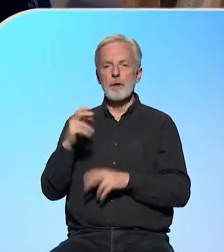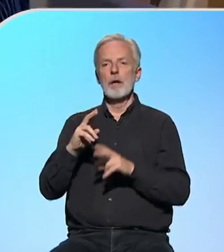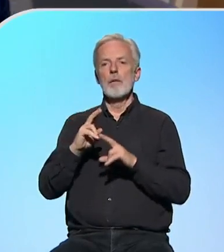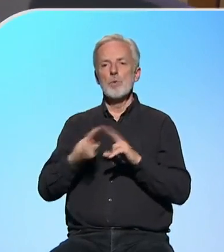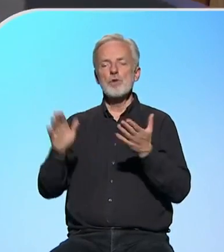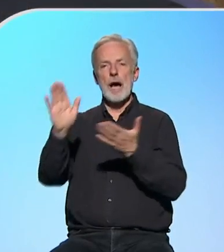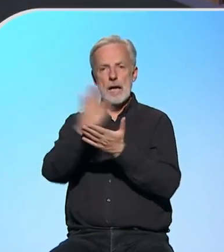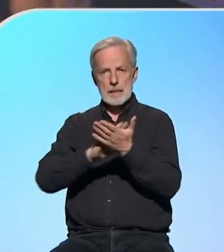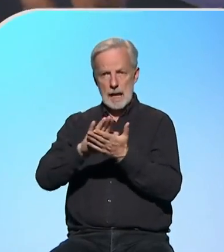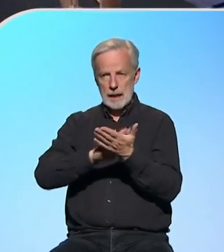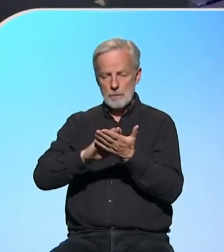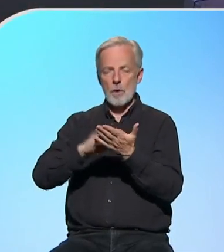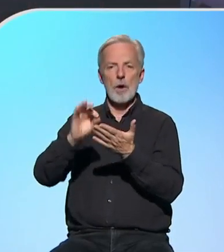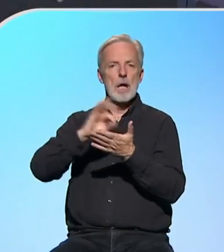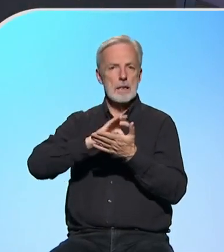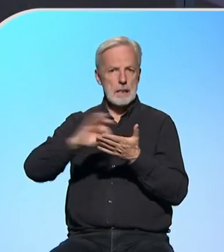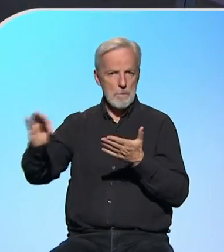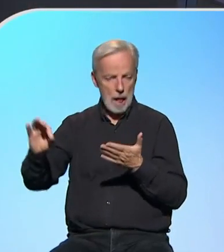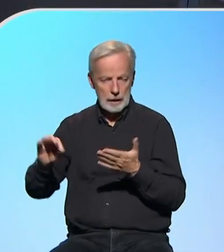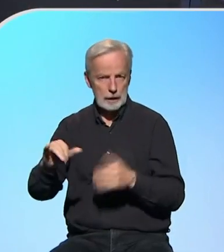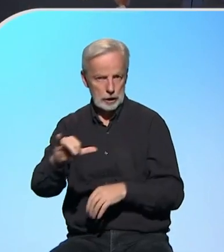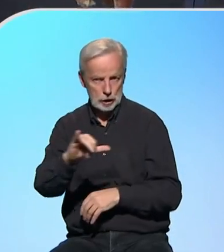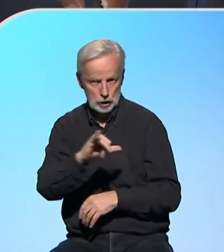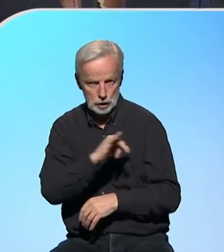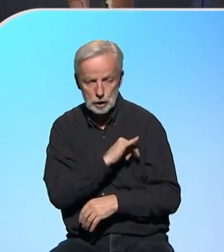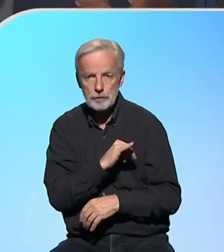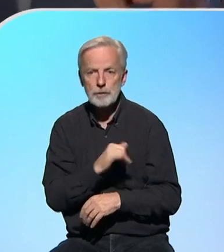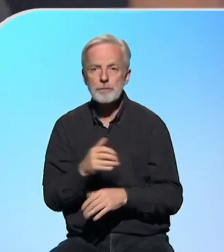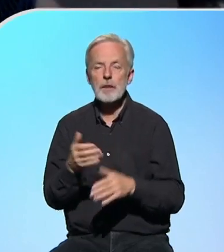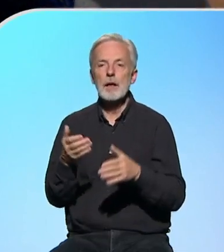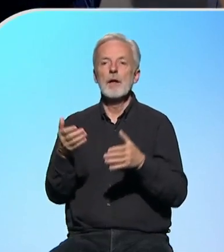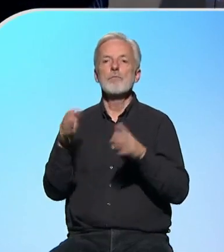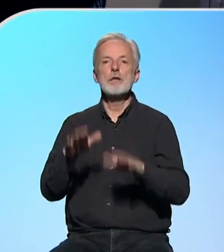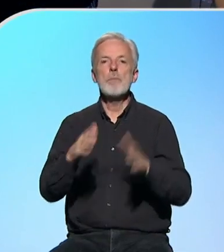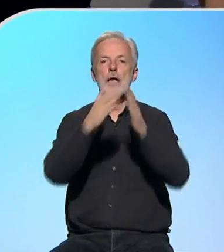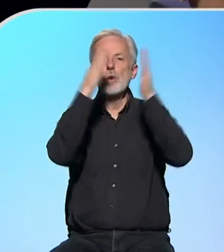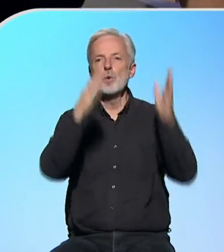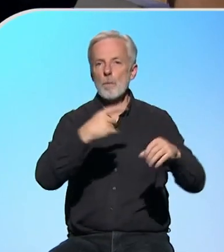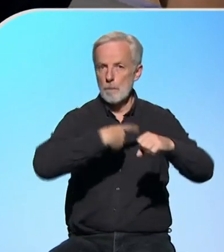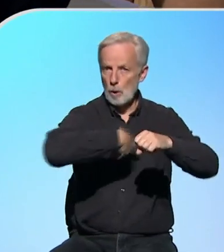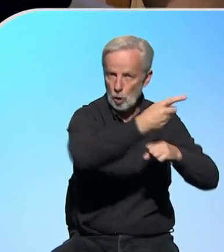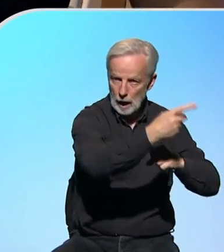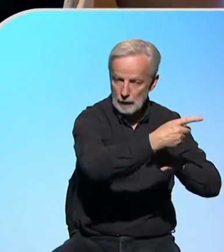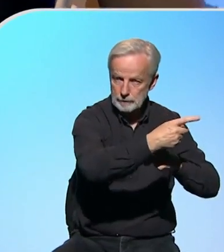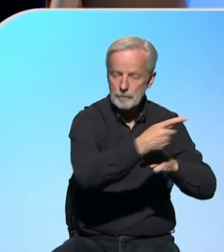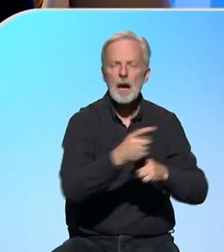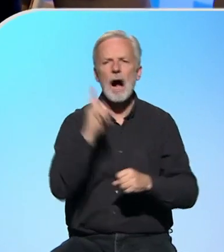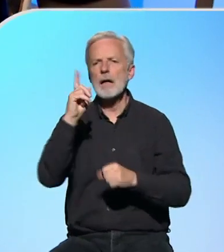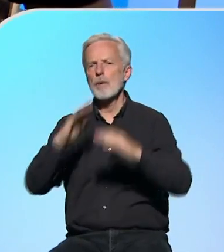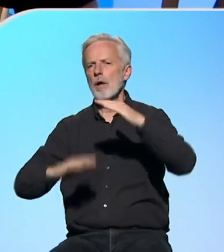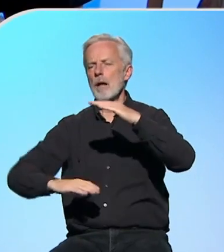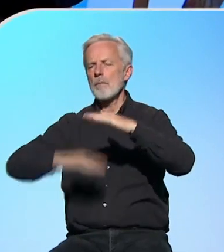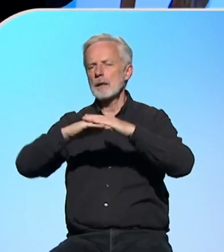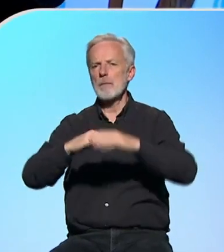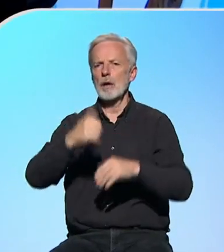když bychom třeba po dvou letech, co už tu hypotéku máme, chtěli doplatit hypotéku z důvodu prodeje nemovitosti, bylo tam zastropováno maximálně